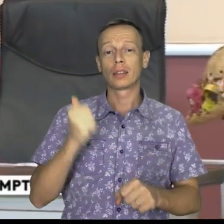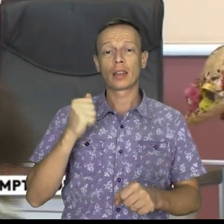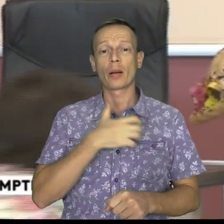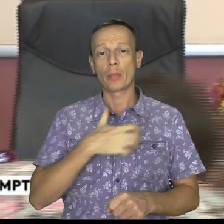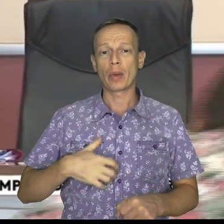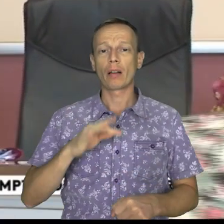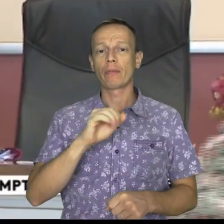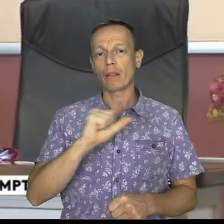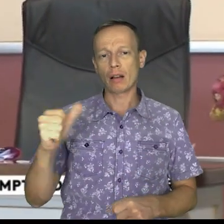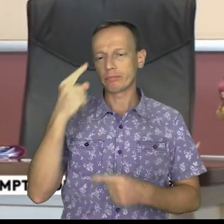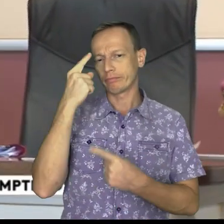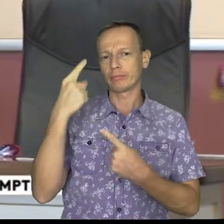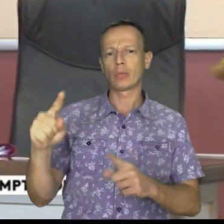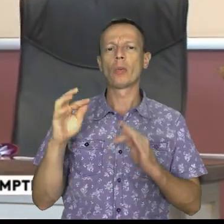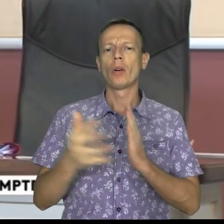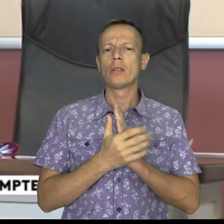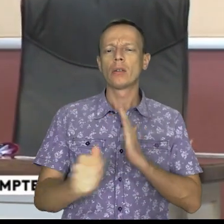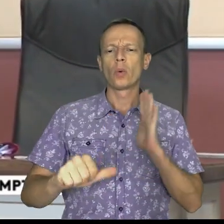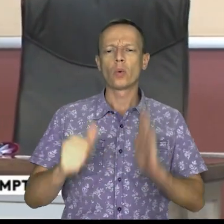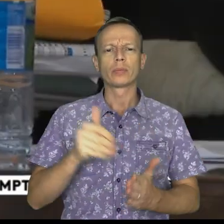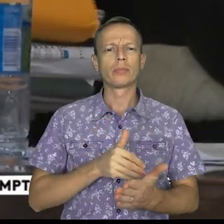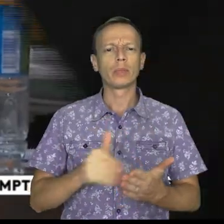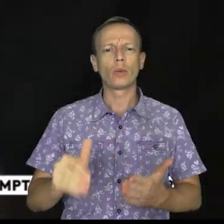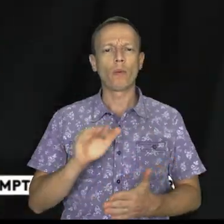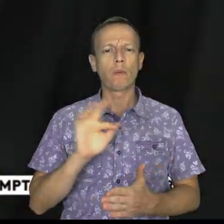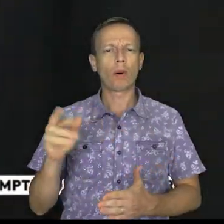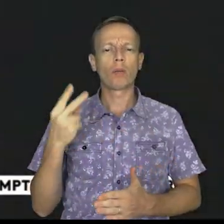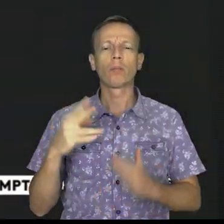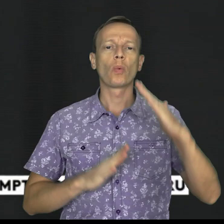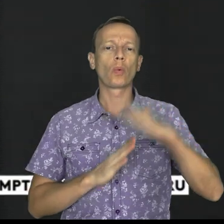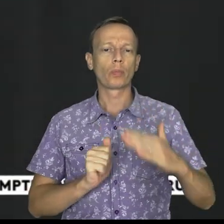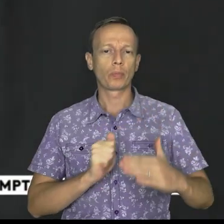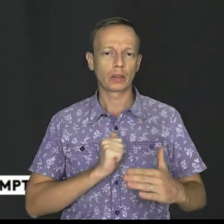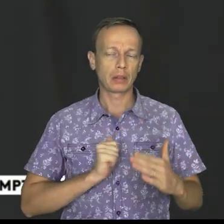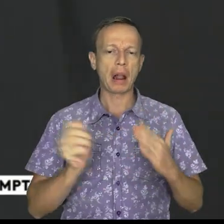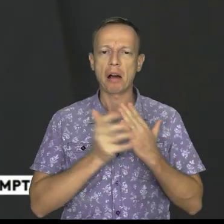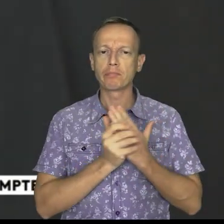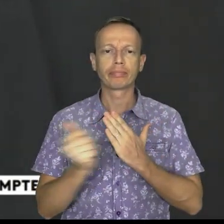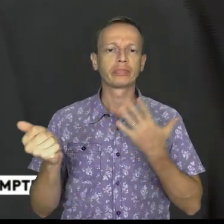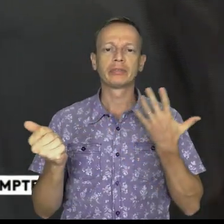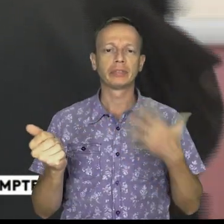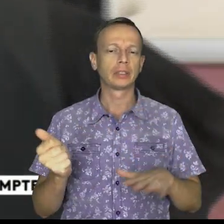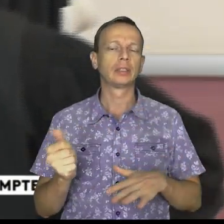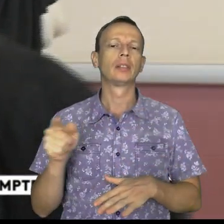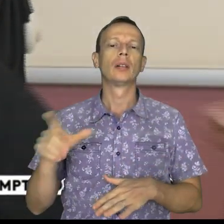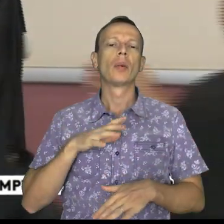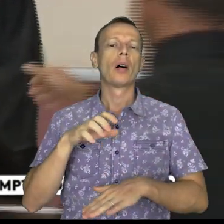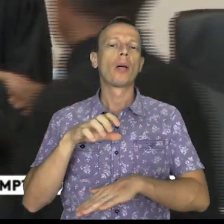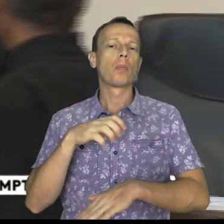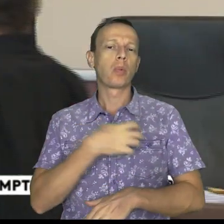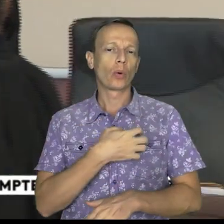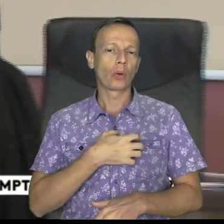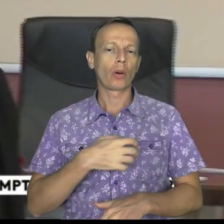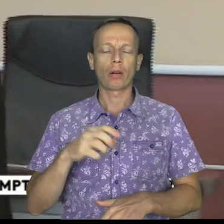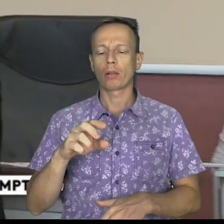dernière, le maire de FAA avait contesté la saisie de plus de 11 millions de francs sur son compte personnel ordonné par le procureur Hervé